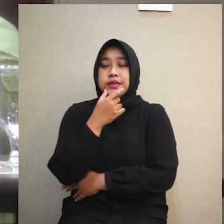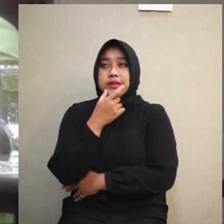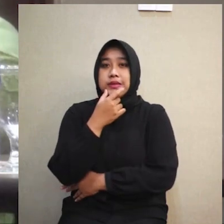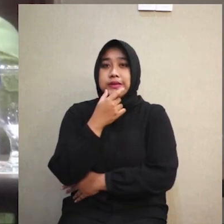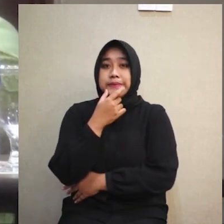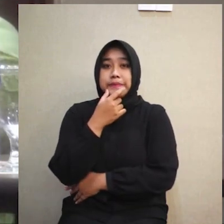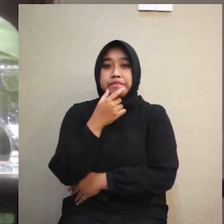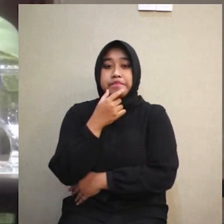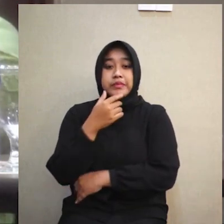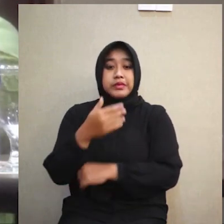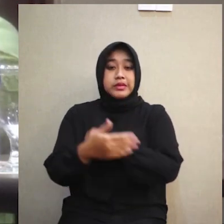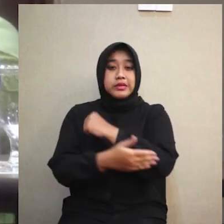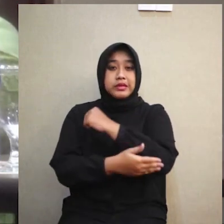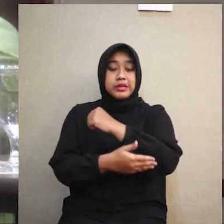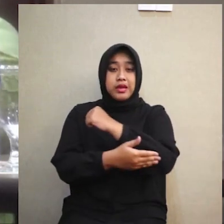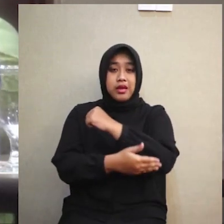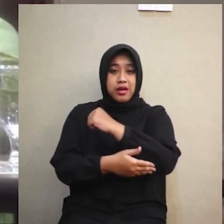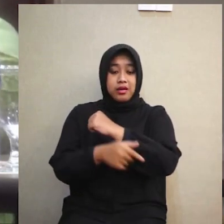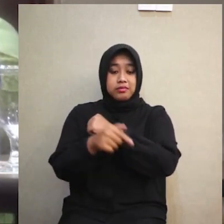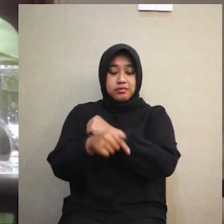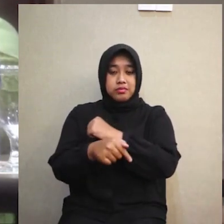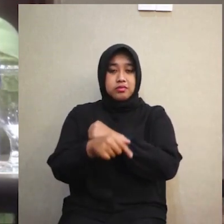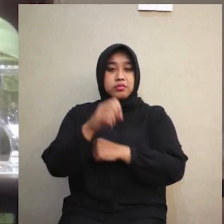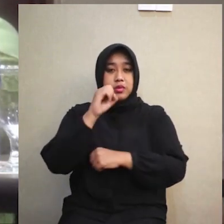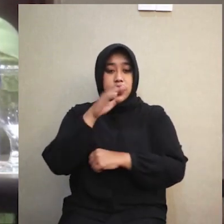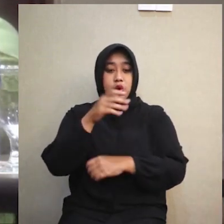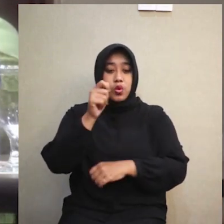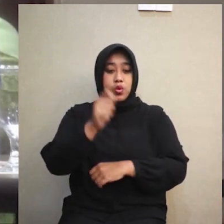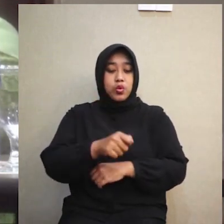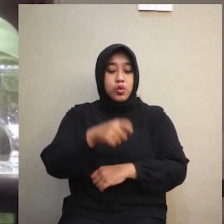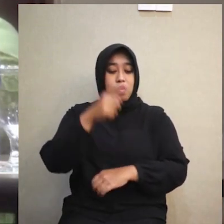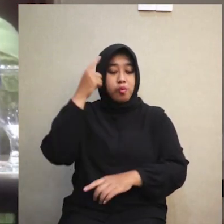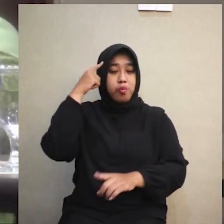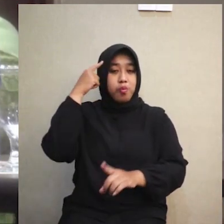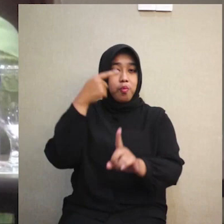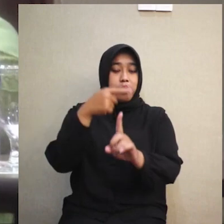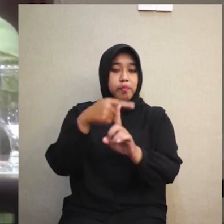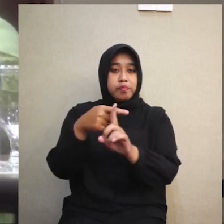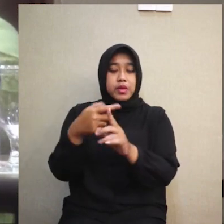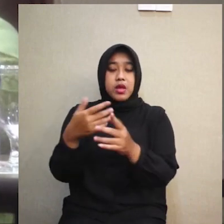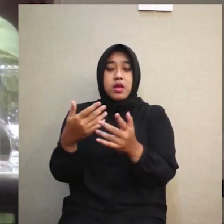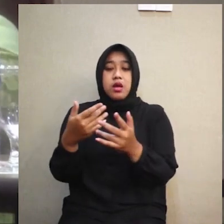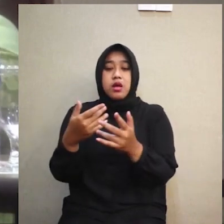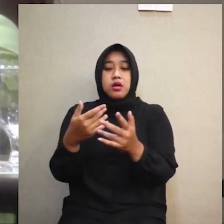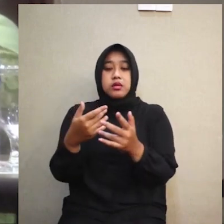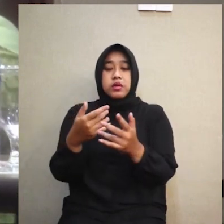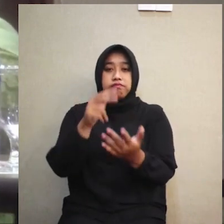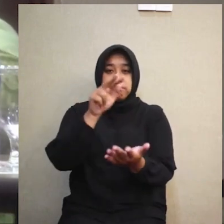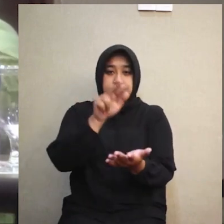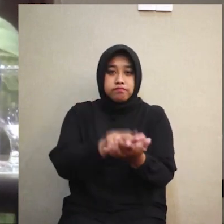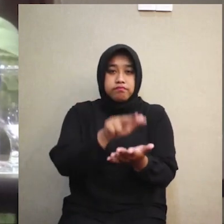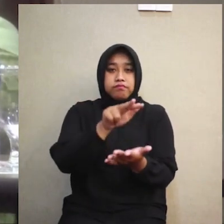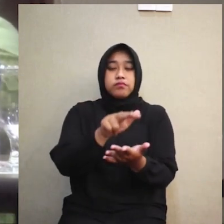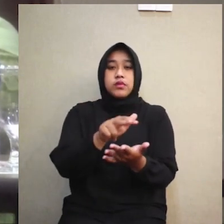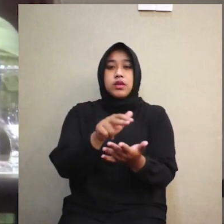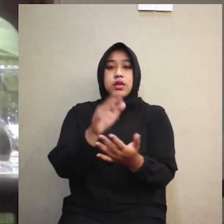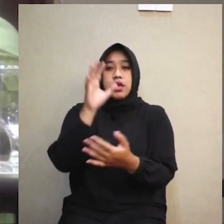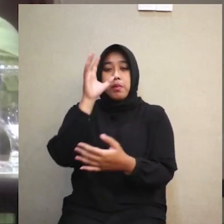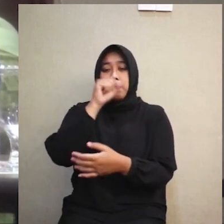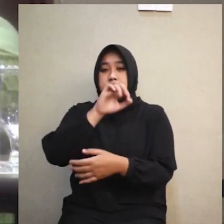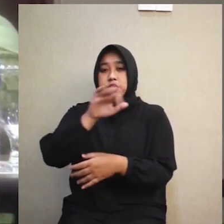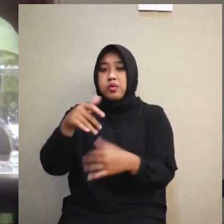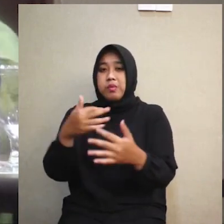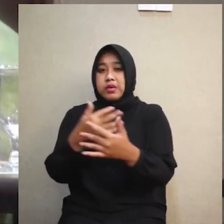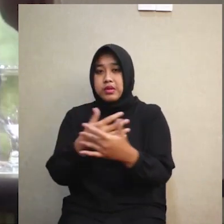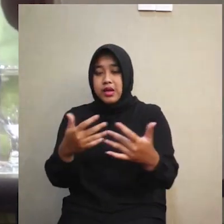di negara kita yang mengakui bahwa hukum itu positif ketika dia disahkan kemudian dipahami semua masyarakat